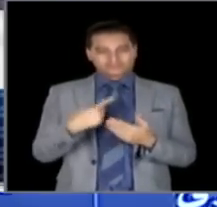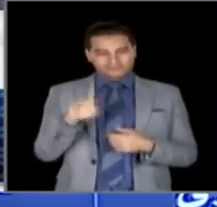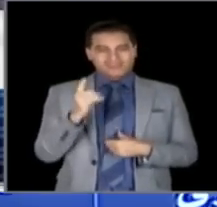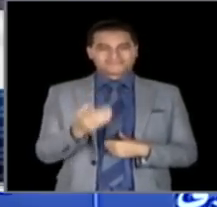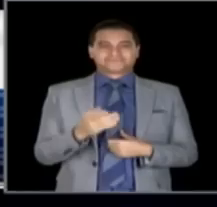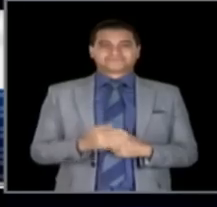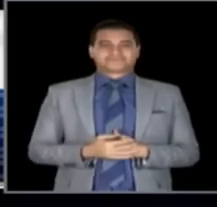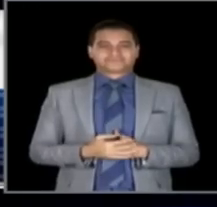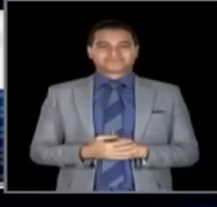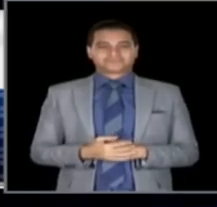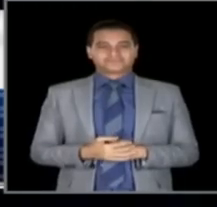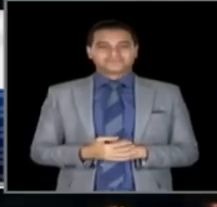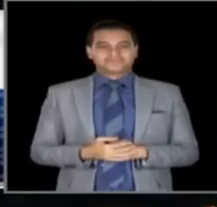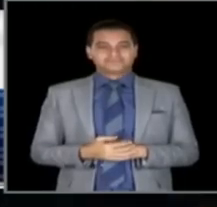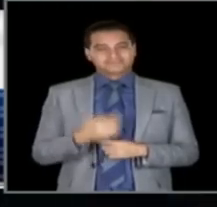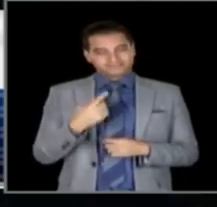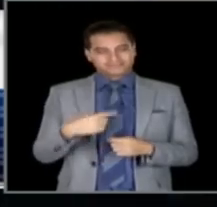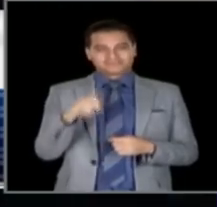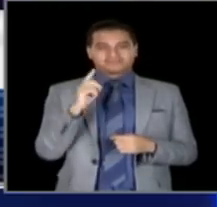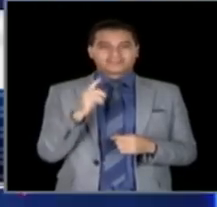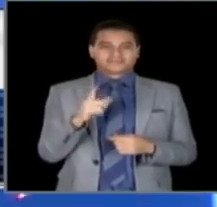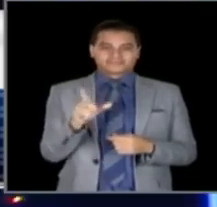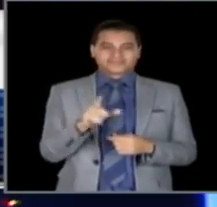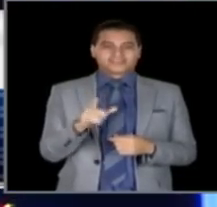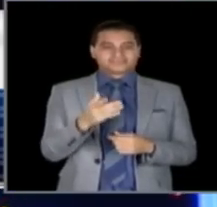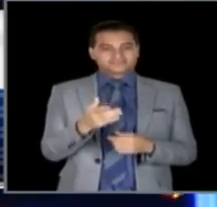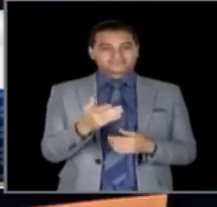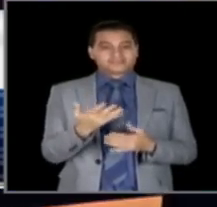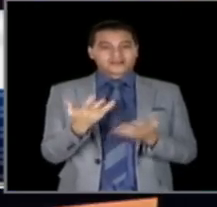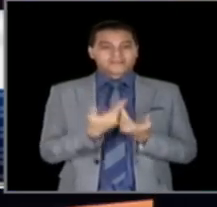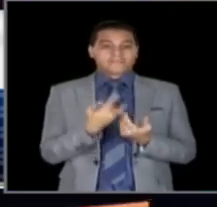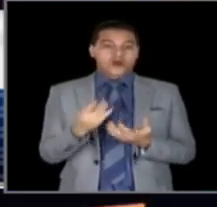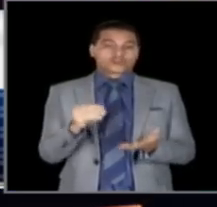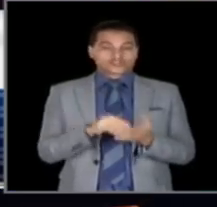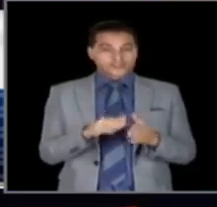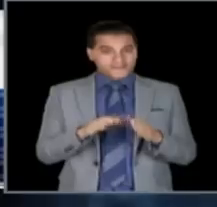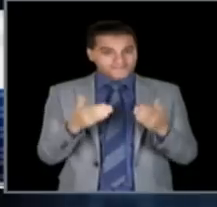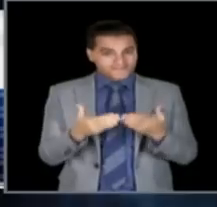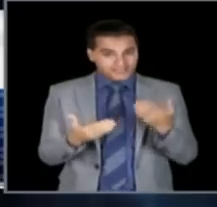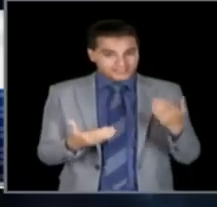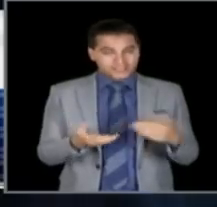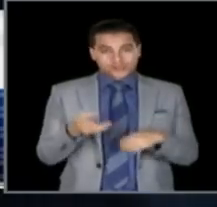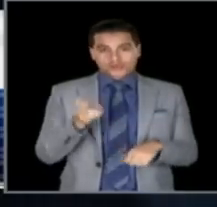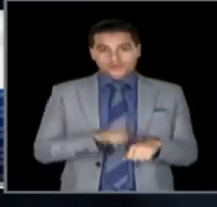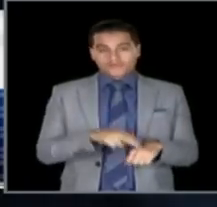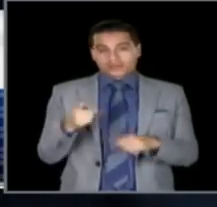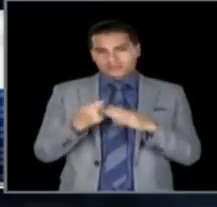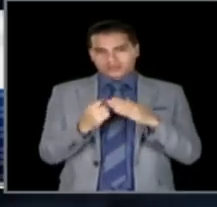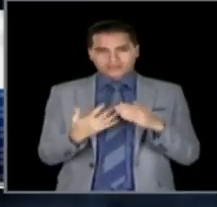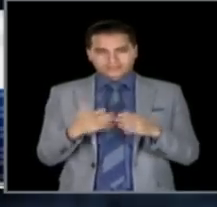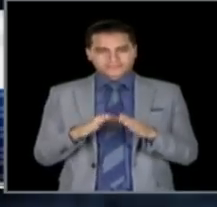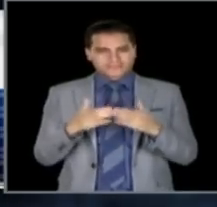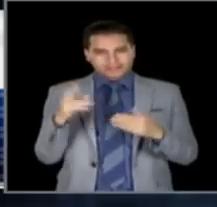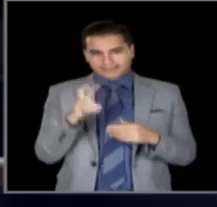صحيحة. فعلاً النرويج. 10 فايتلز ناقص 5